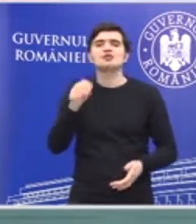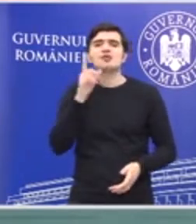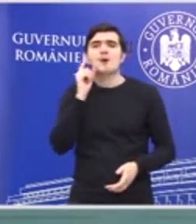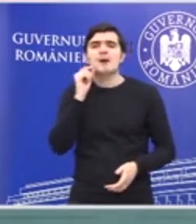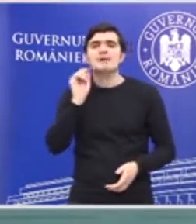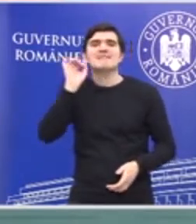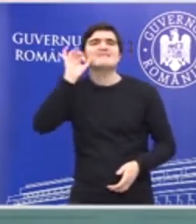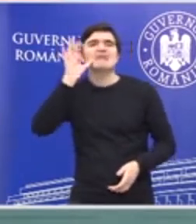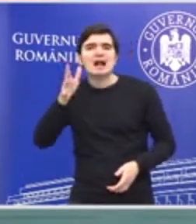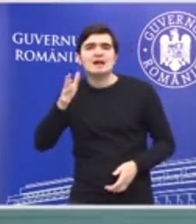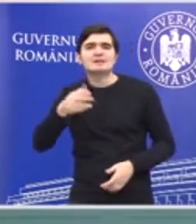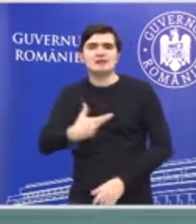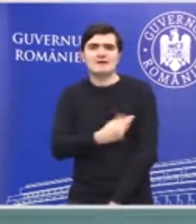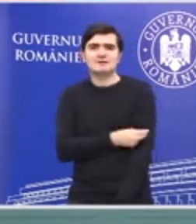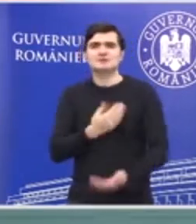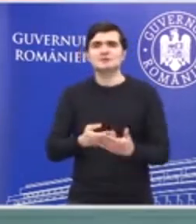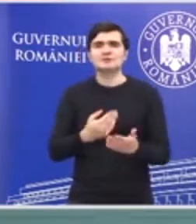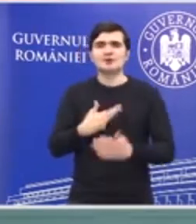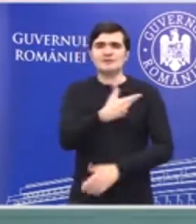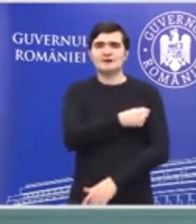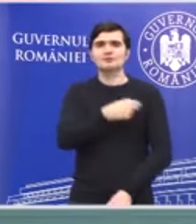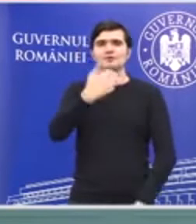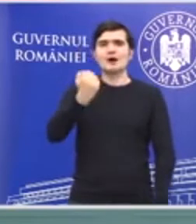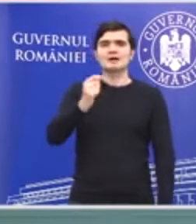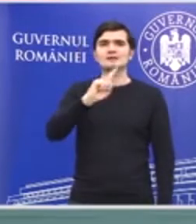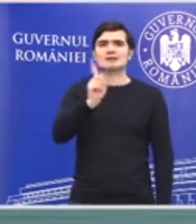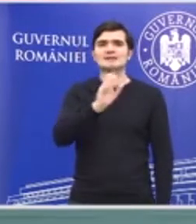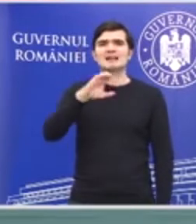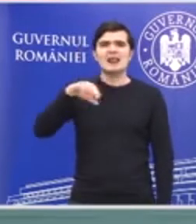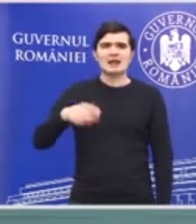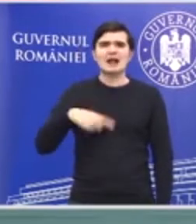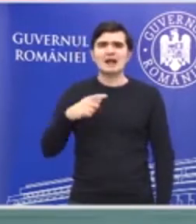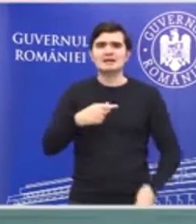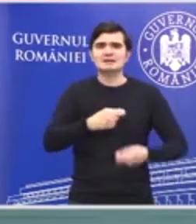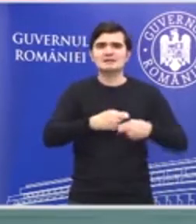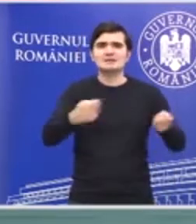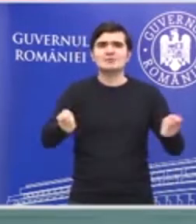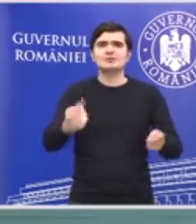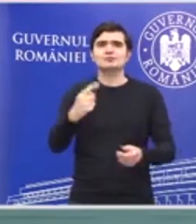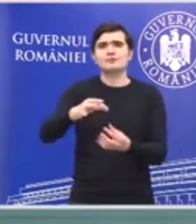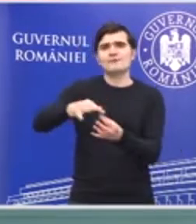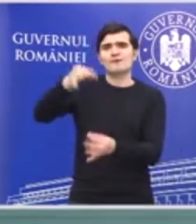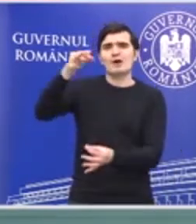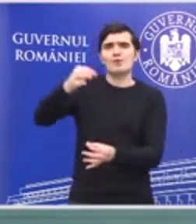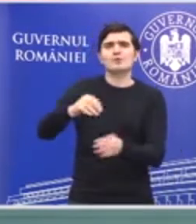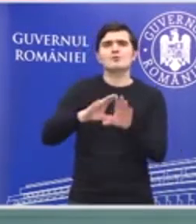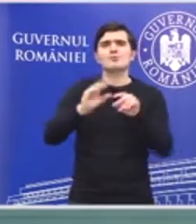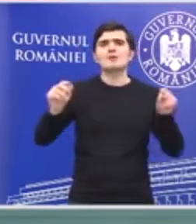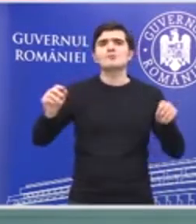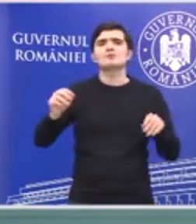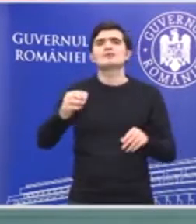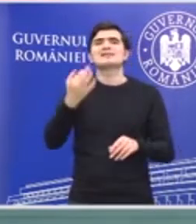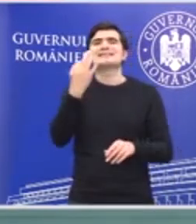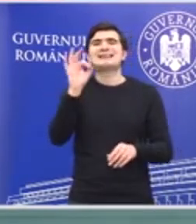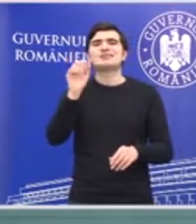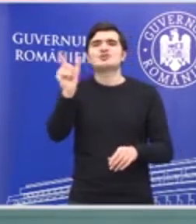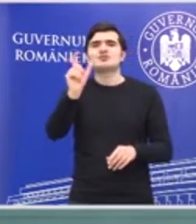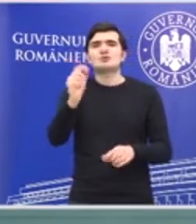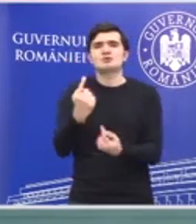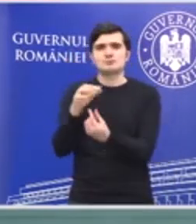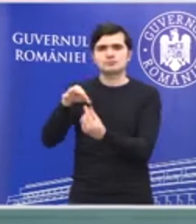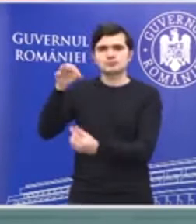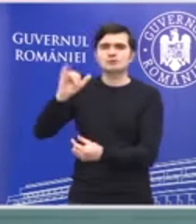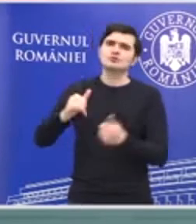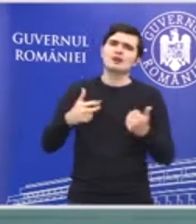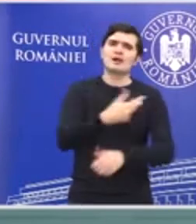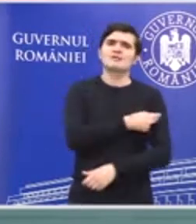că vaccinul de la AstraZeneca este distribuit în flacon multidoză a câte 10 doze și vaccinul de la